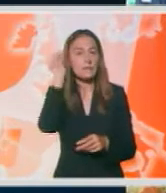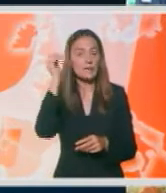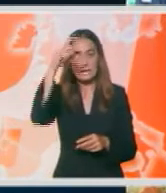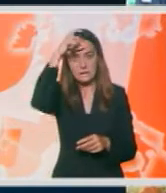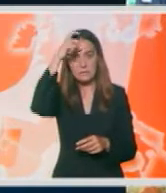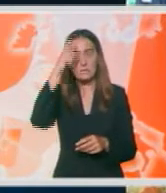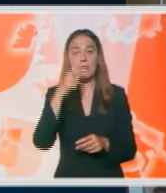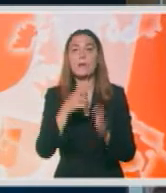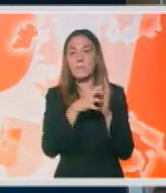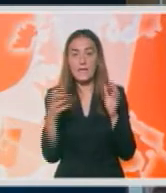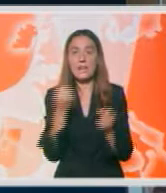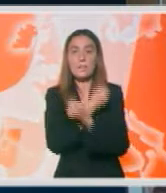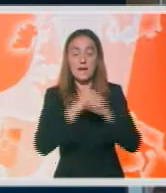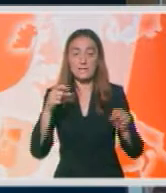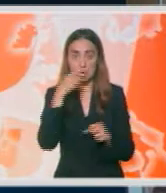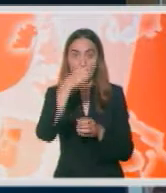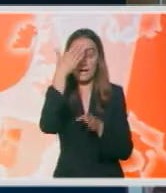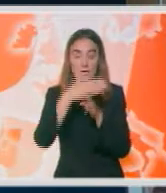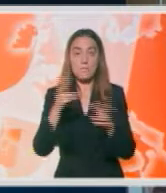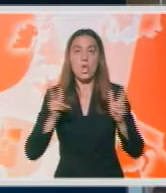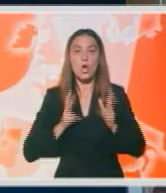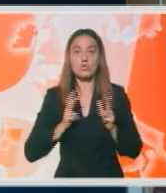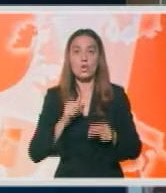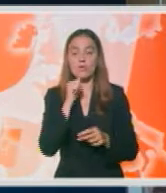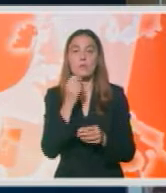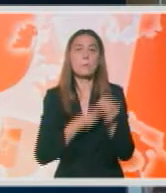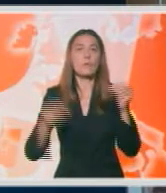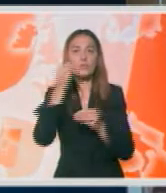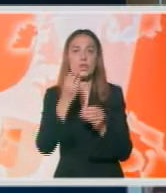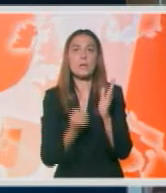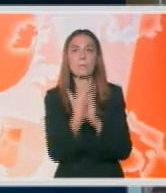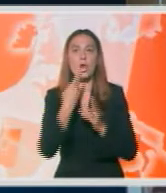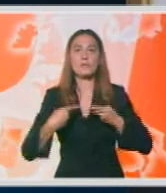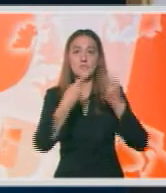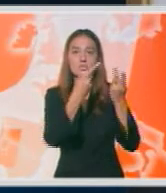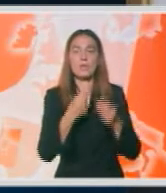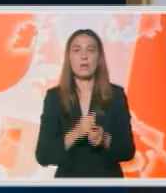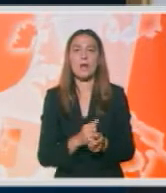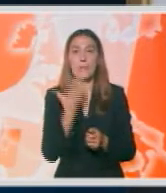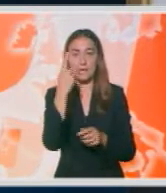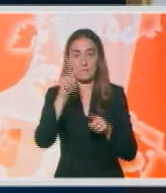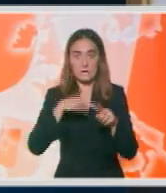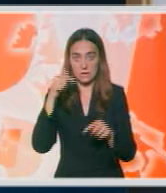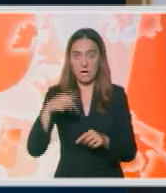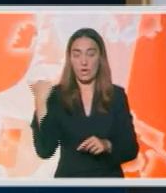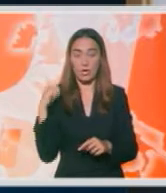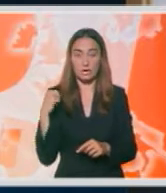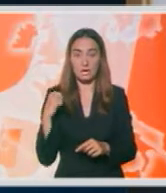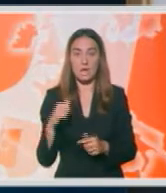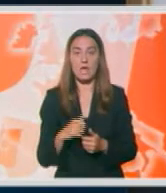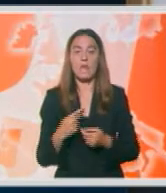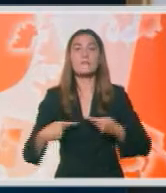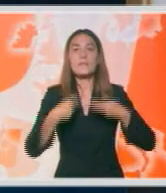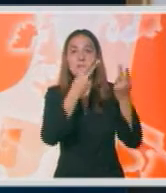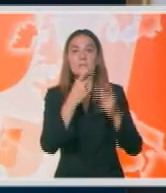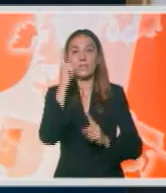Srbije. Daljim razvojem ovih firmi očekuje se i povećanje broja izvoznika. Za 5 meseci ove godine